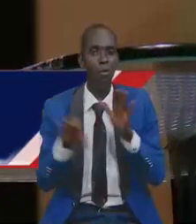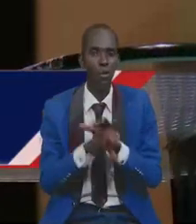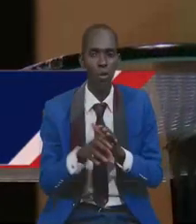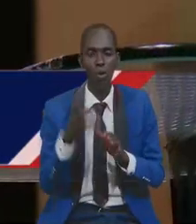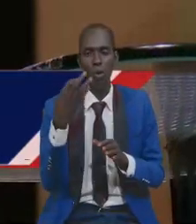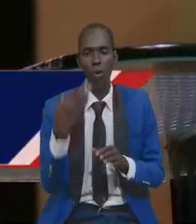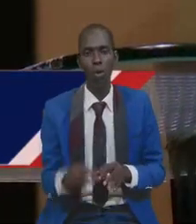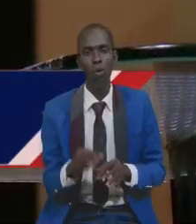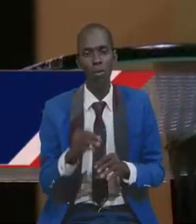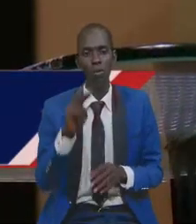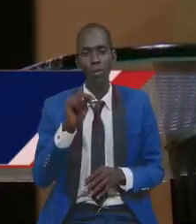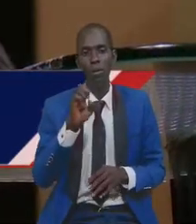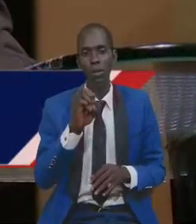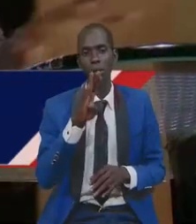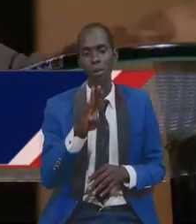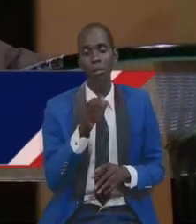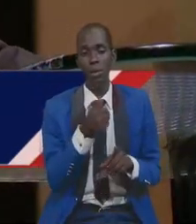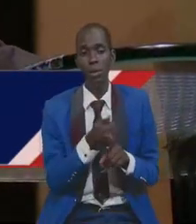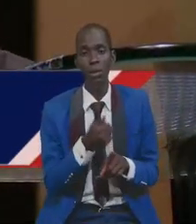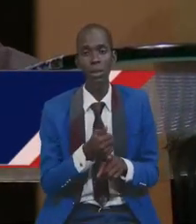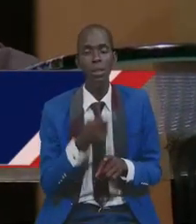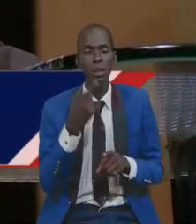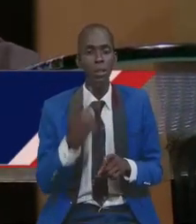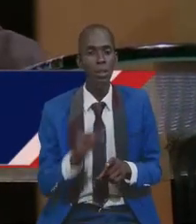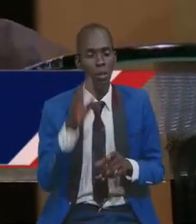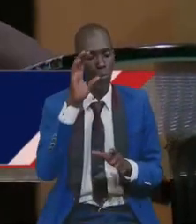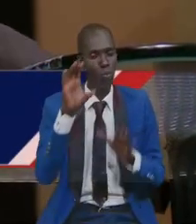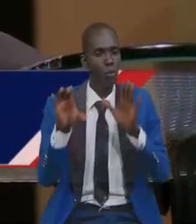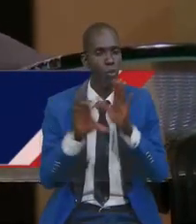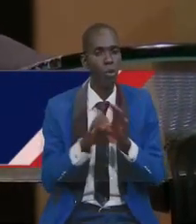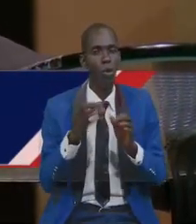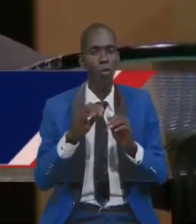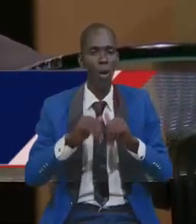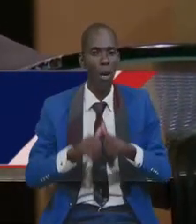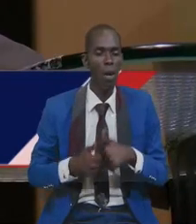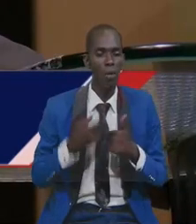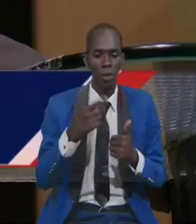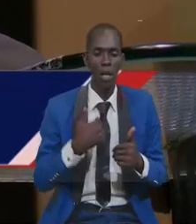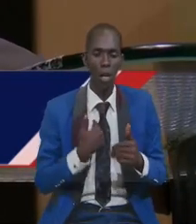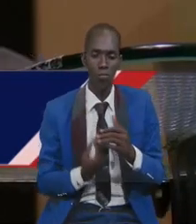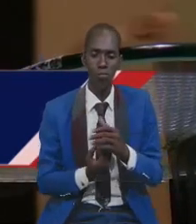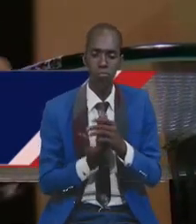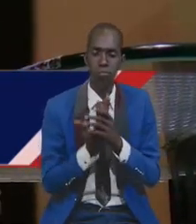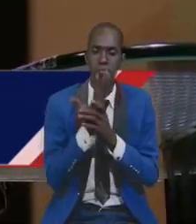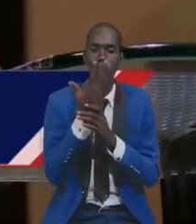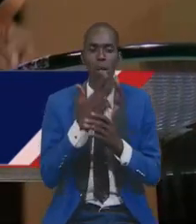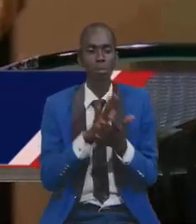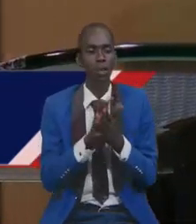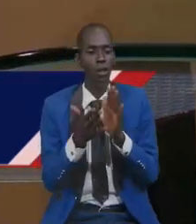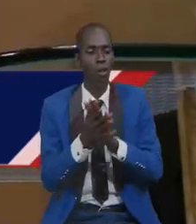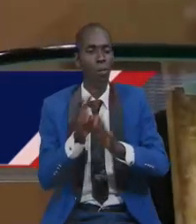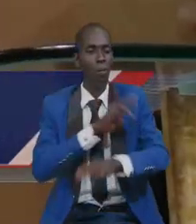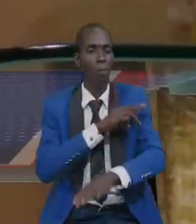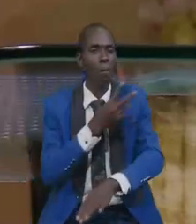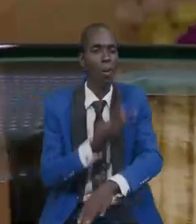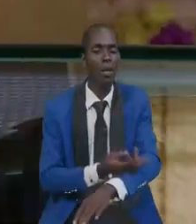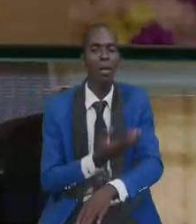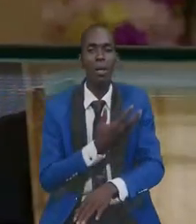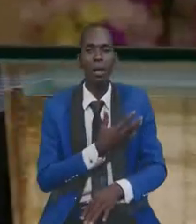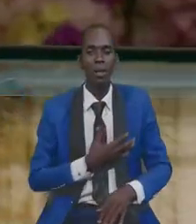Une représentation de la façon dont il s'était élevé, la façon dont il avait cru et il est devenu grand. Et